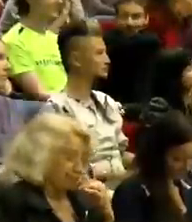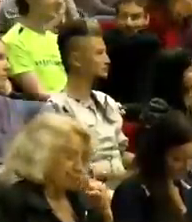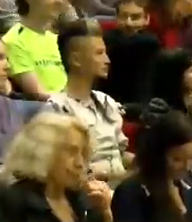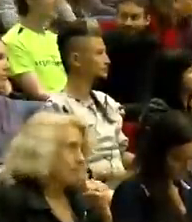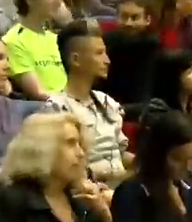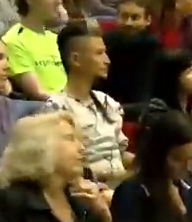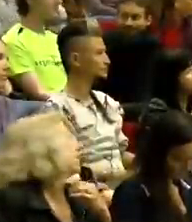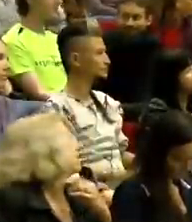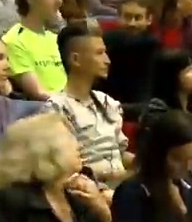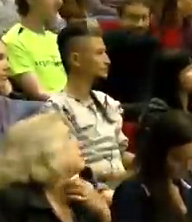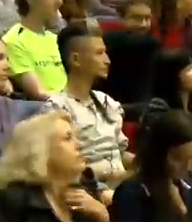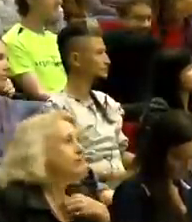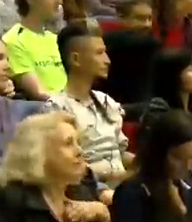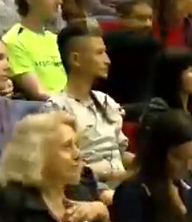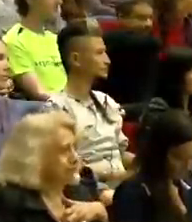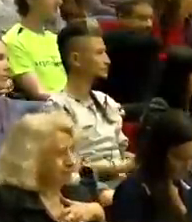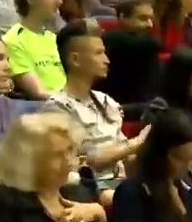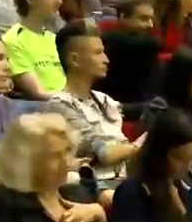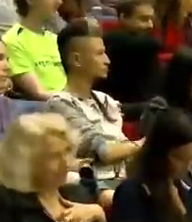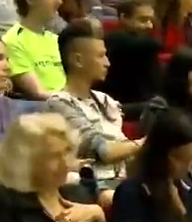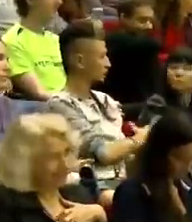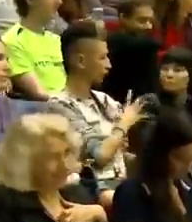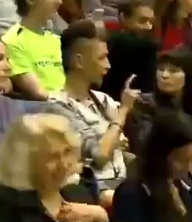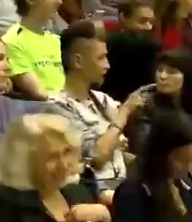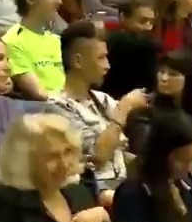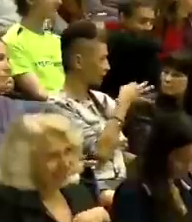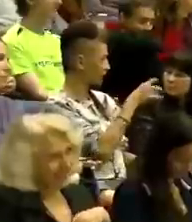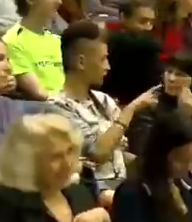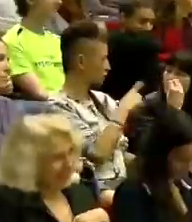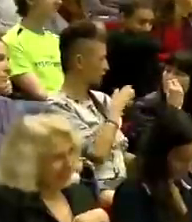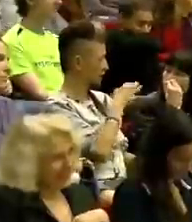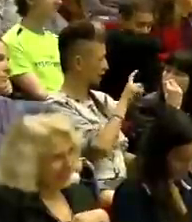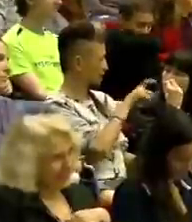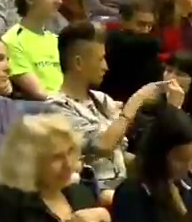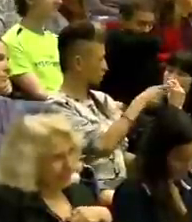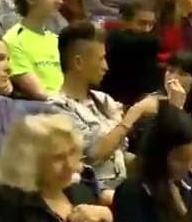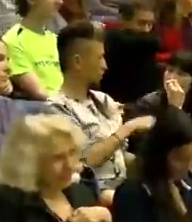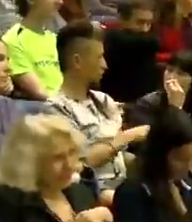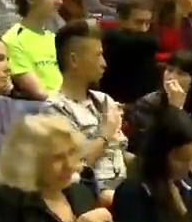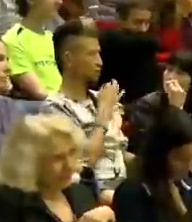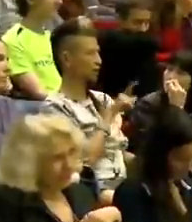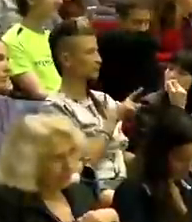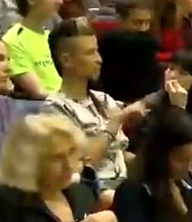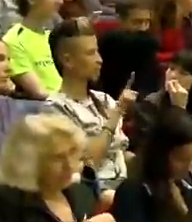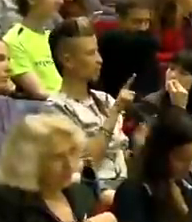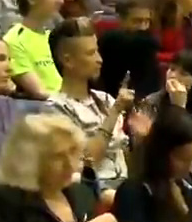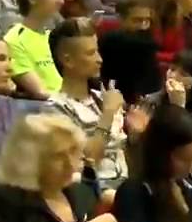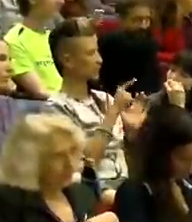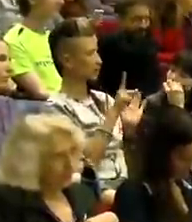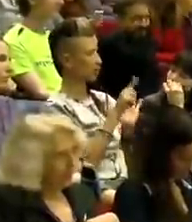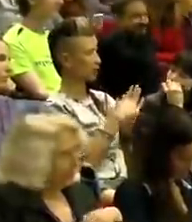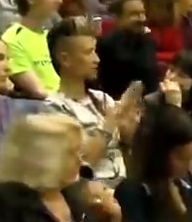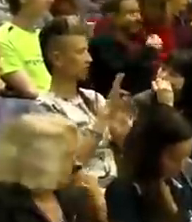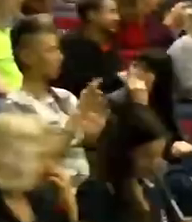Non, on a été hyper clair, Olivier. Ouais, visiblement. Non, et complet, concis. Il est hyper complet, quoi. Allez, juste une question, je sais